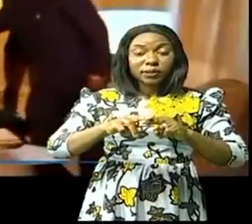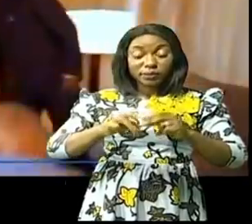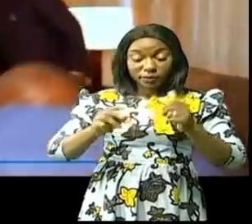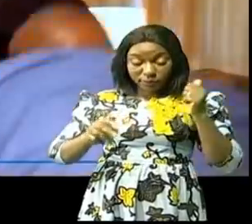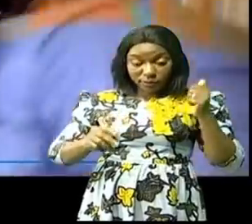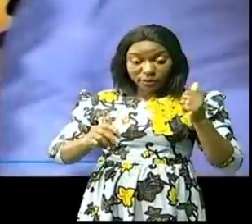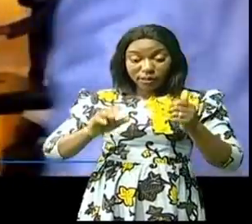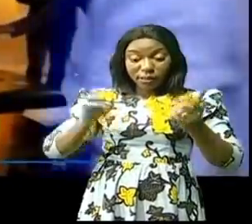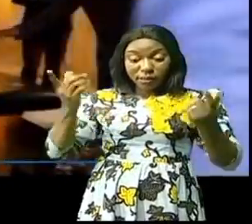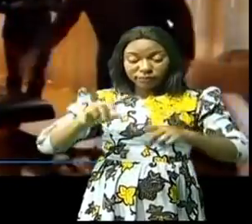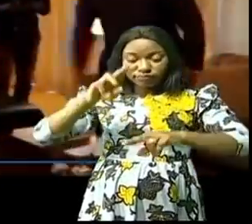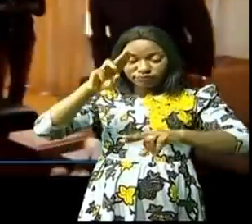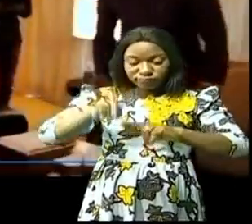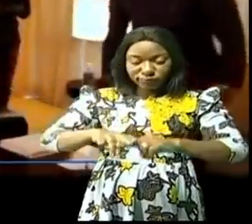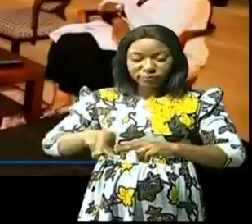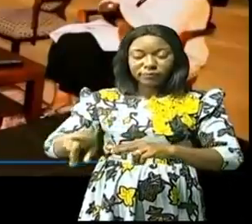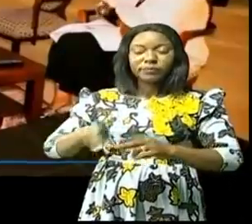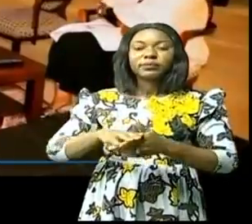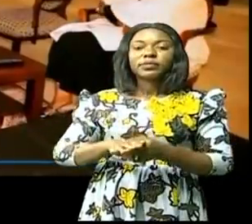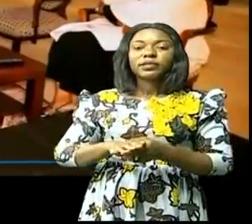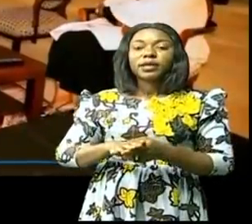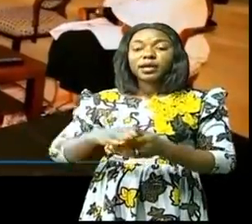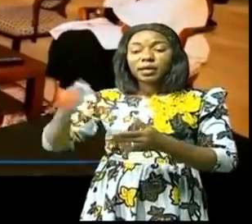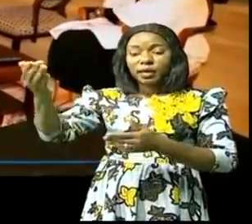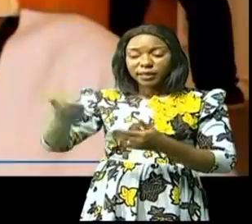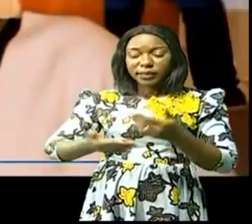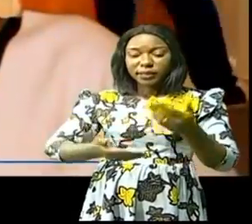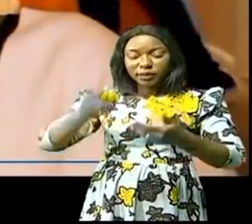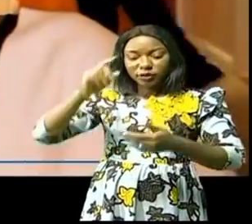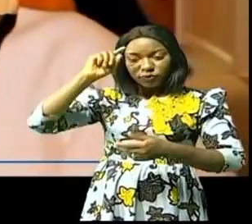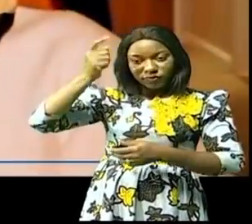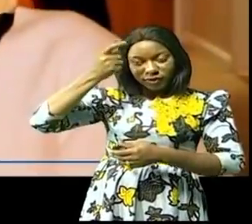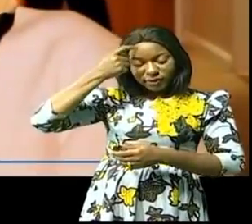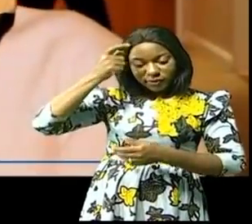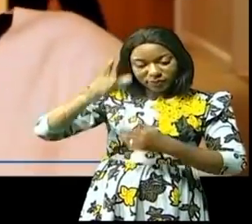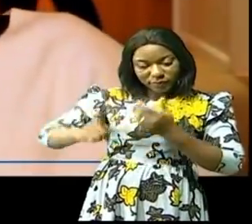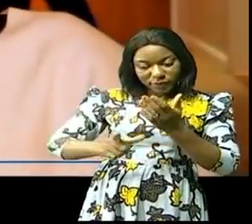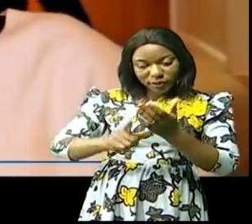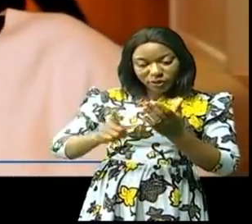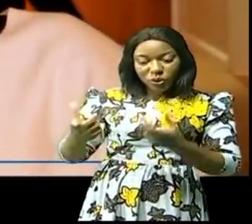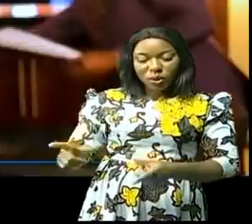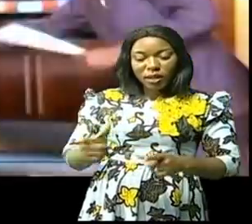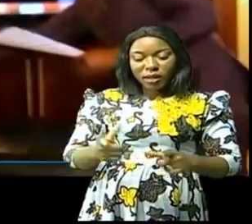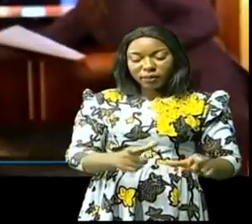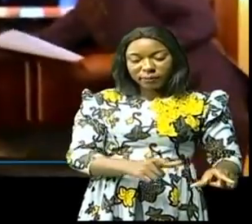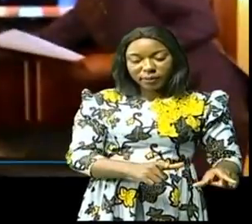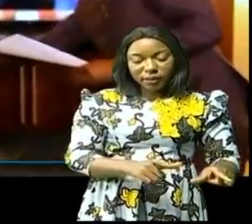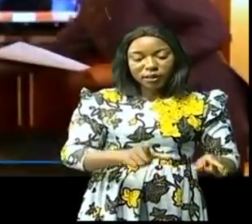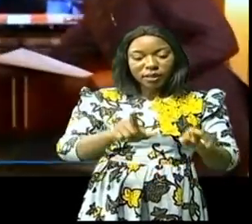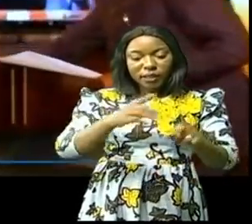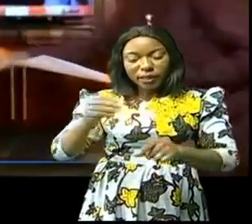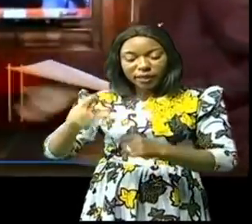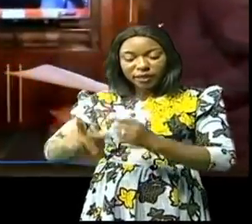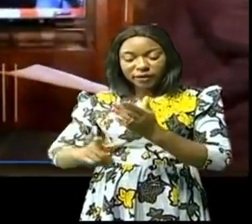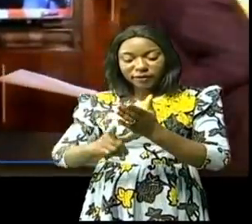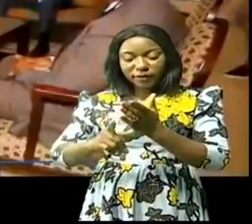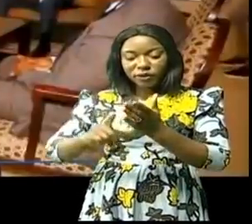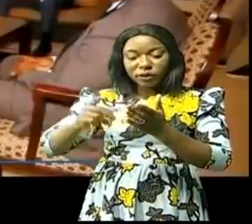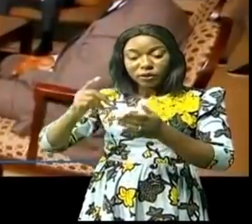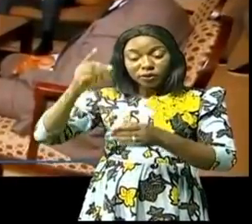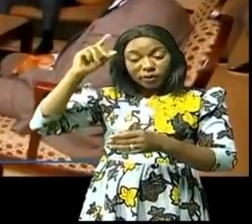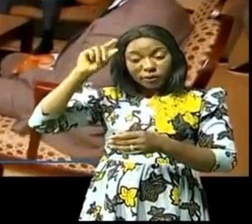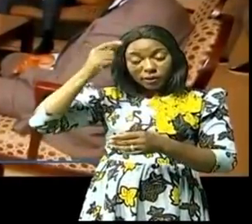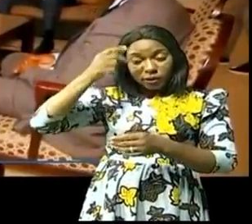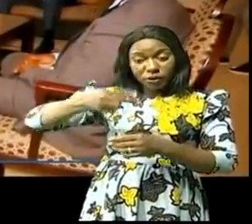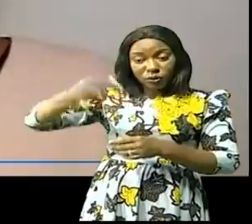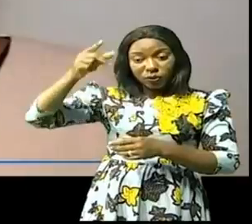Aussitôt installé, Daniel Asselo a reçu le gouverneur intérimaire du Lualaba, Fifi Masuka, et les vice-gouverneurs du Haut-Katanga. Il